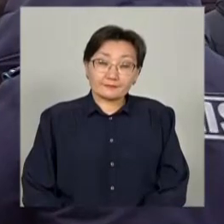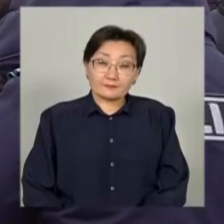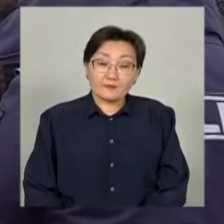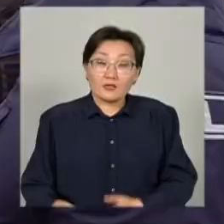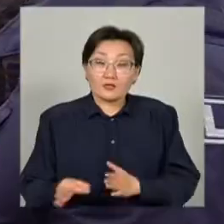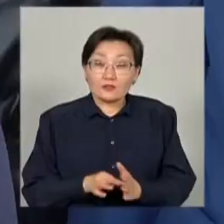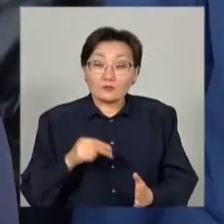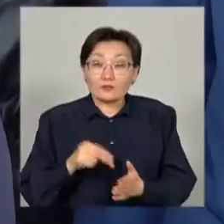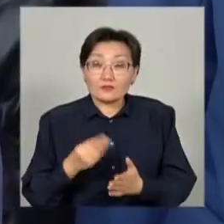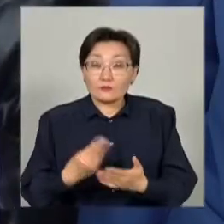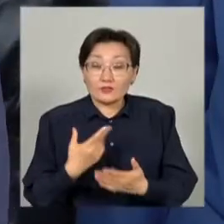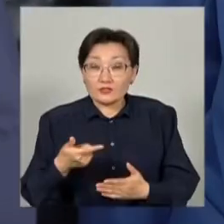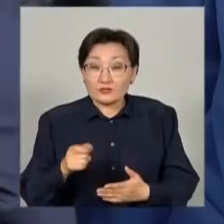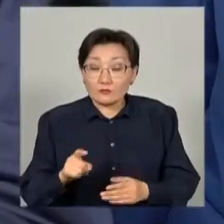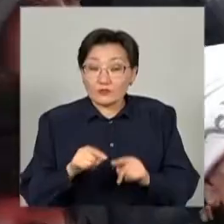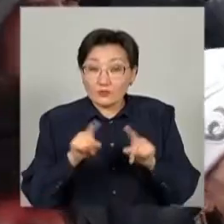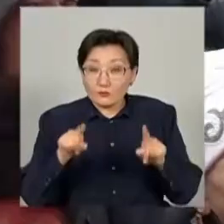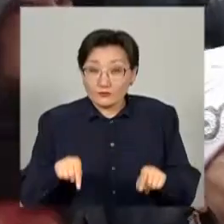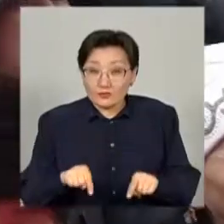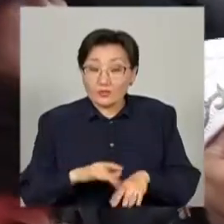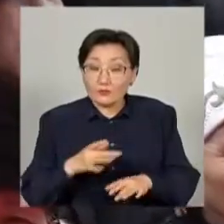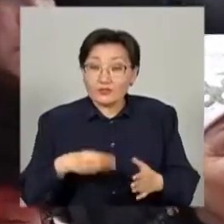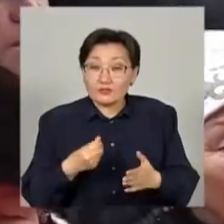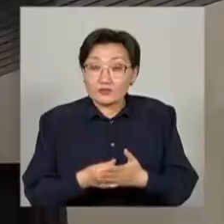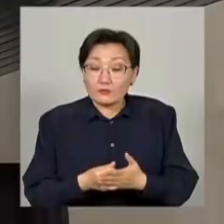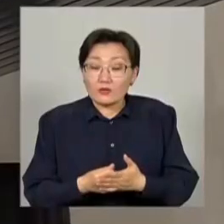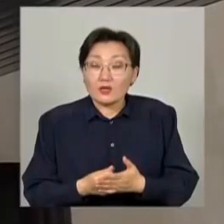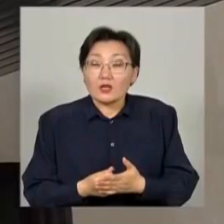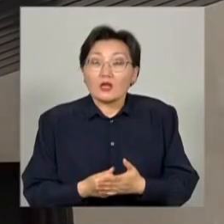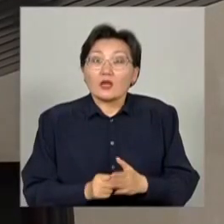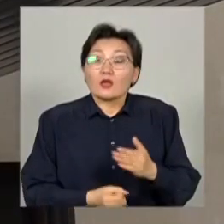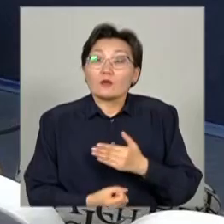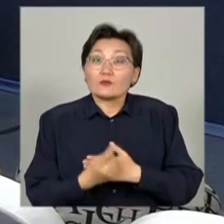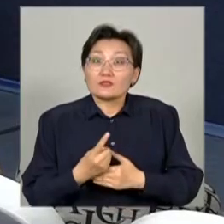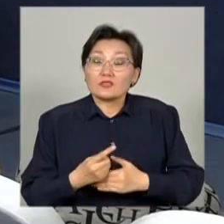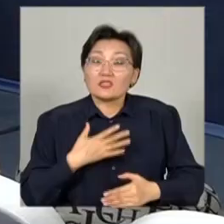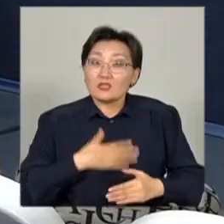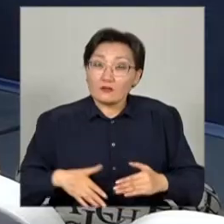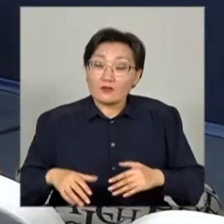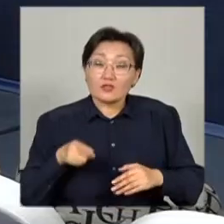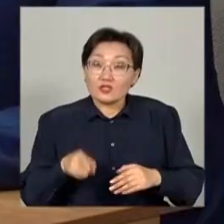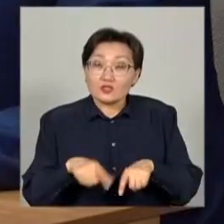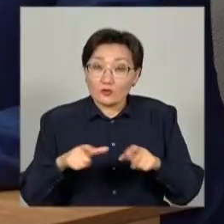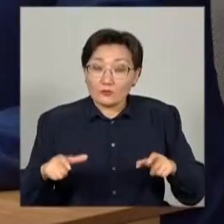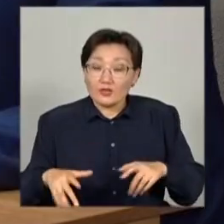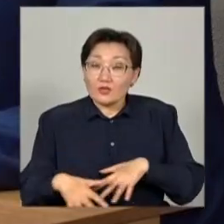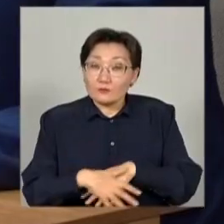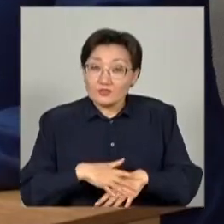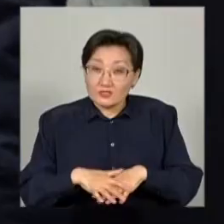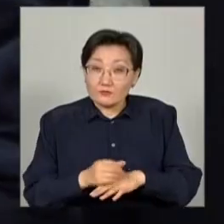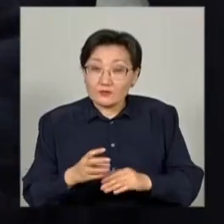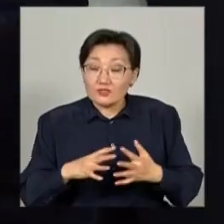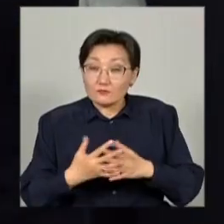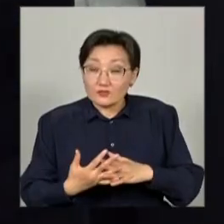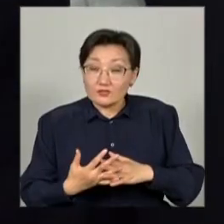Резкий рост цены за газ в квитанциях коммунальных платежей спровоцировал недовольство нескольких тысяч человек. О том, как жители нескольких